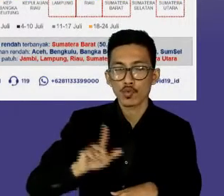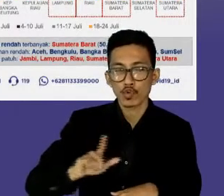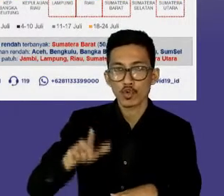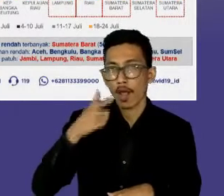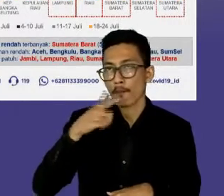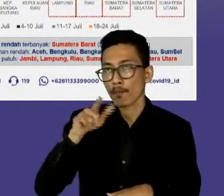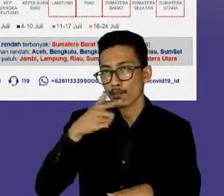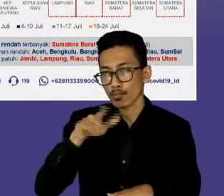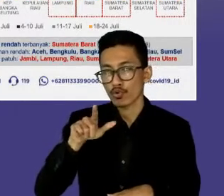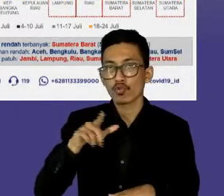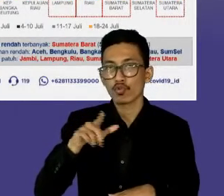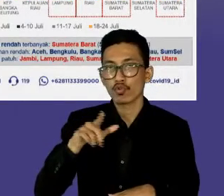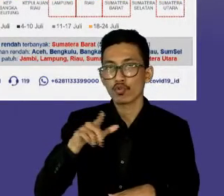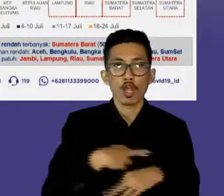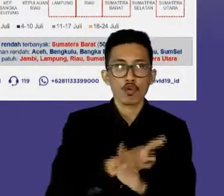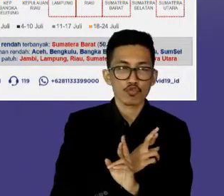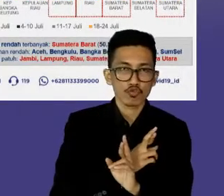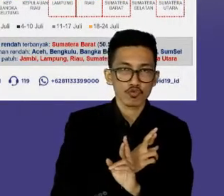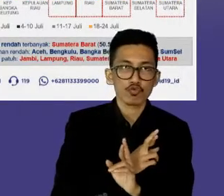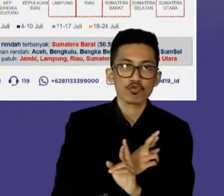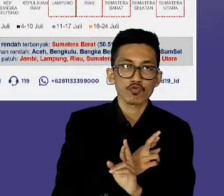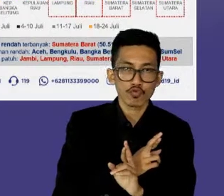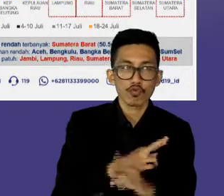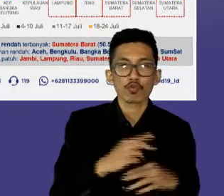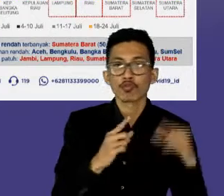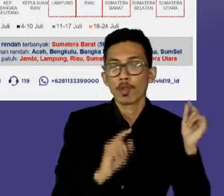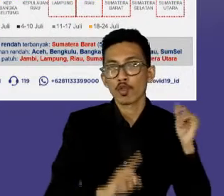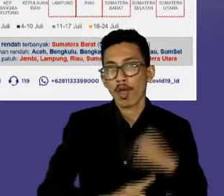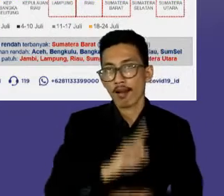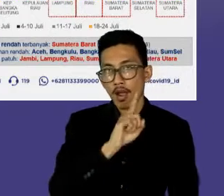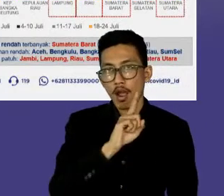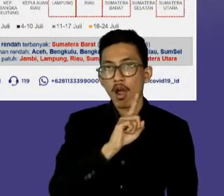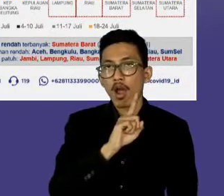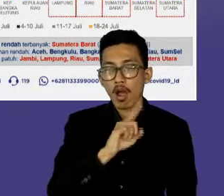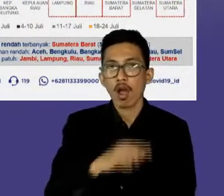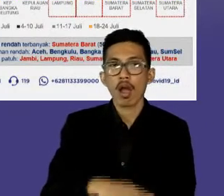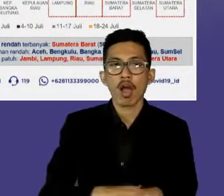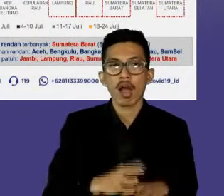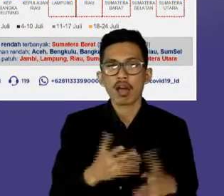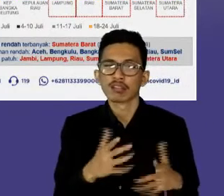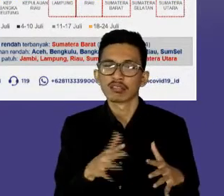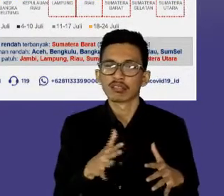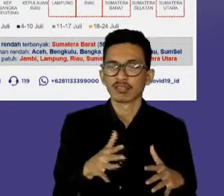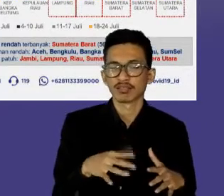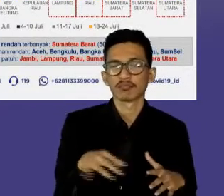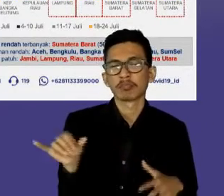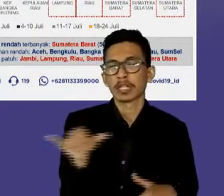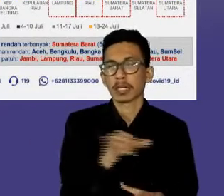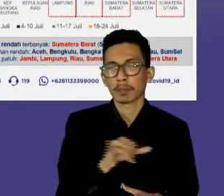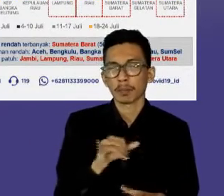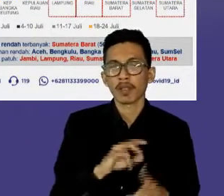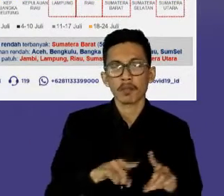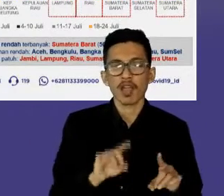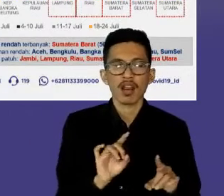Sumatera Utara. Nah, ini gambarannya untuk menjaga jarak. Ini kurang lebih mirip, cuma ada beberapa yang sedikit berbeda